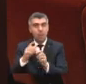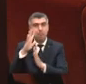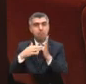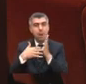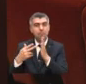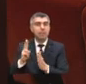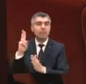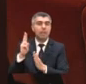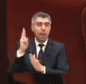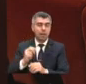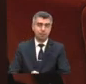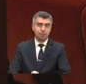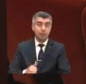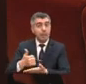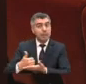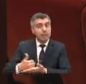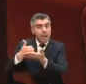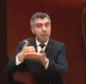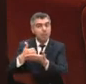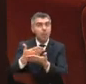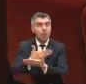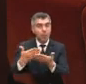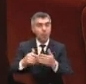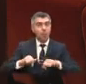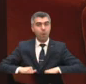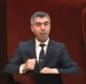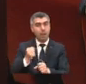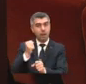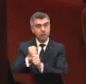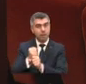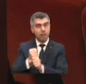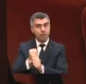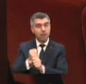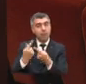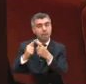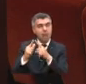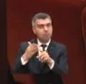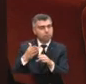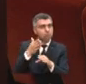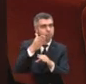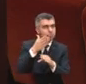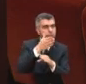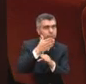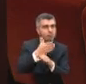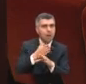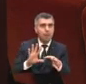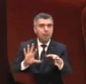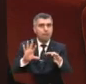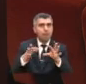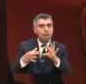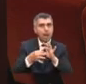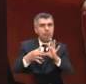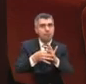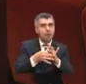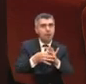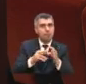ديال الانطلاقه. دعما لهذا المسار حنا في وزاره الشغل والادماج المهني مشينا وقعنا اتفاقيات مع بعض الابناك ومع الوكاله الوطنيه لاعاده التشغيل